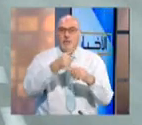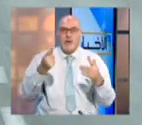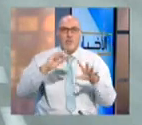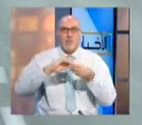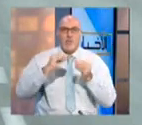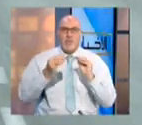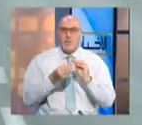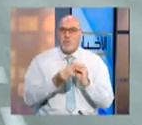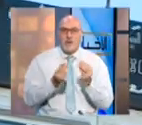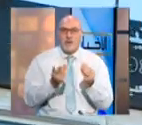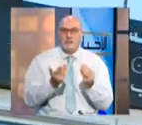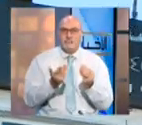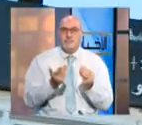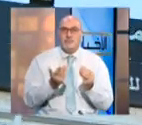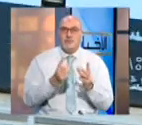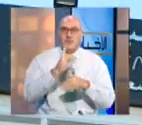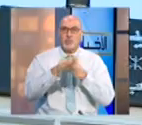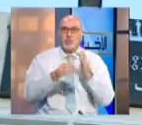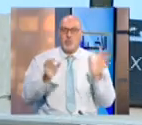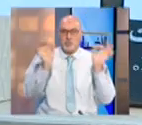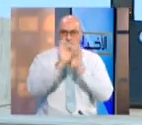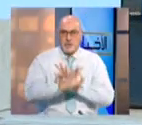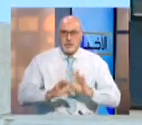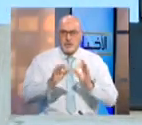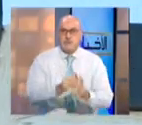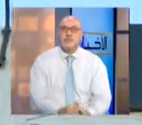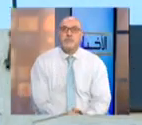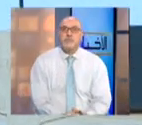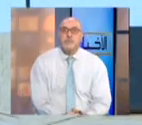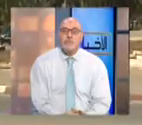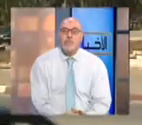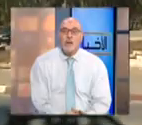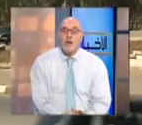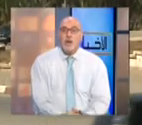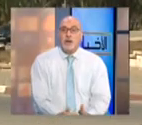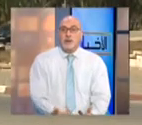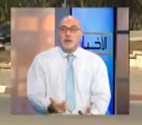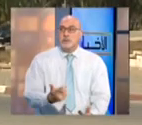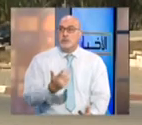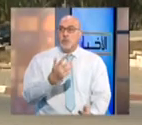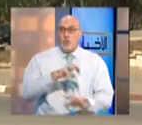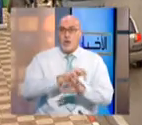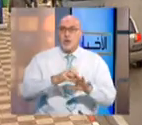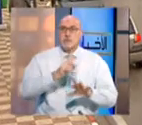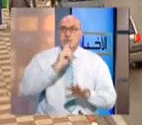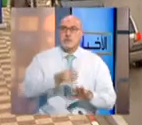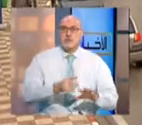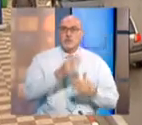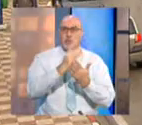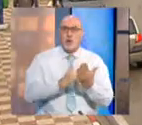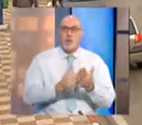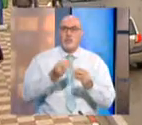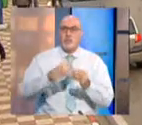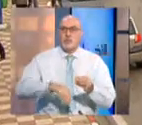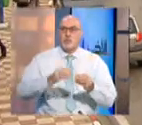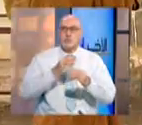الدور. وتداركاً منها لهذا العجز، قررت السلطات العمومية اعتماد برنامج تكميلي من